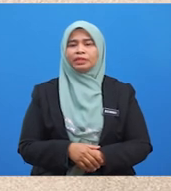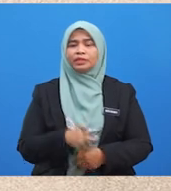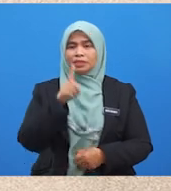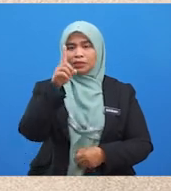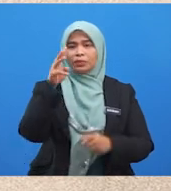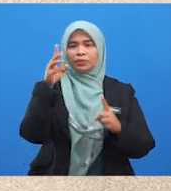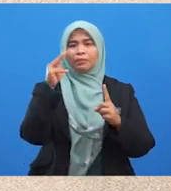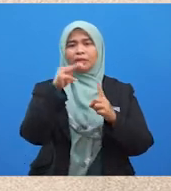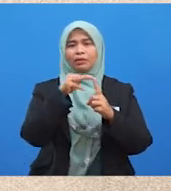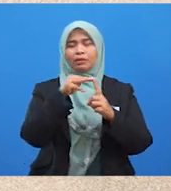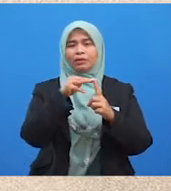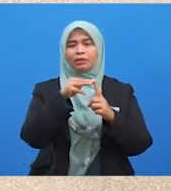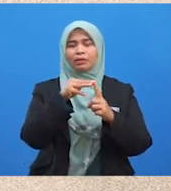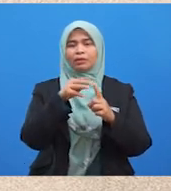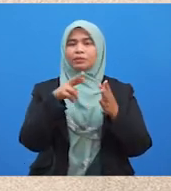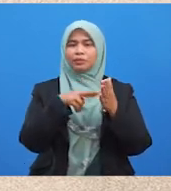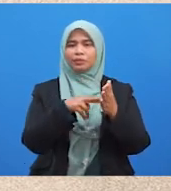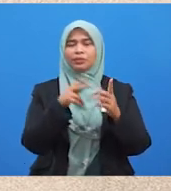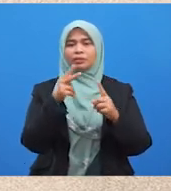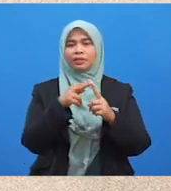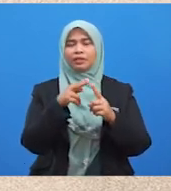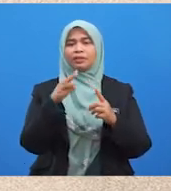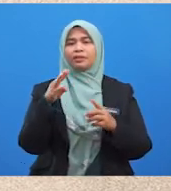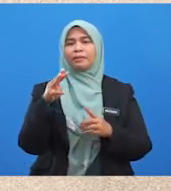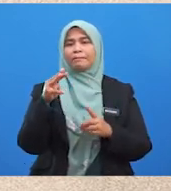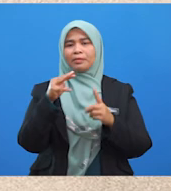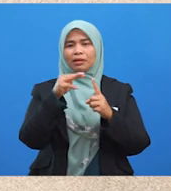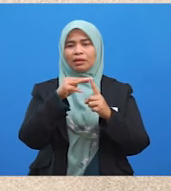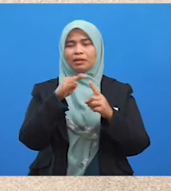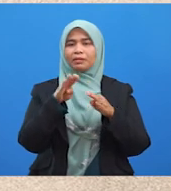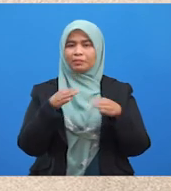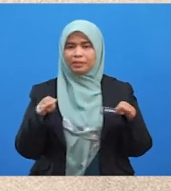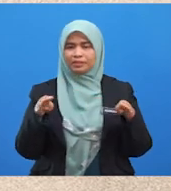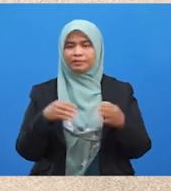Manakala 1 markah lagi merujuk kepada markah bahasa.